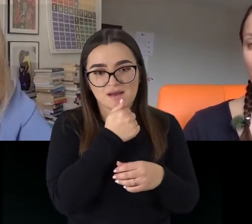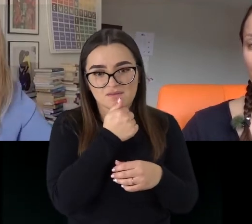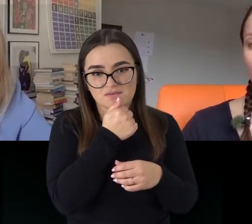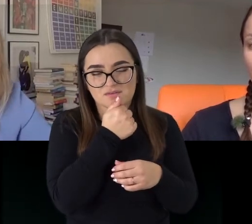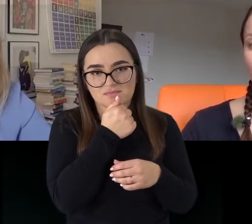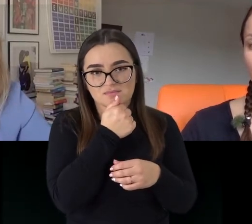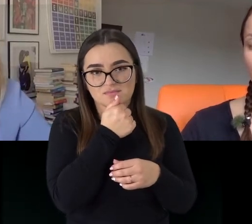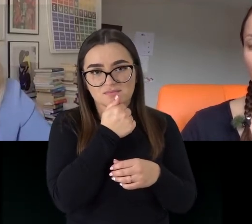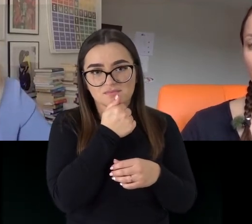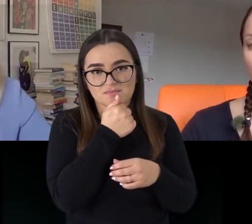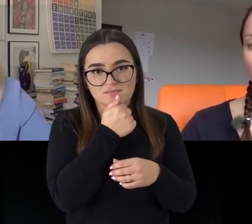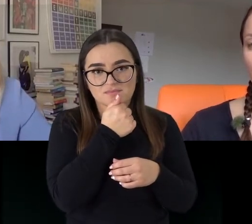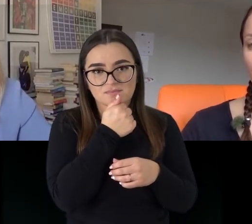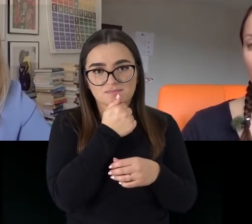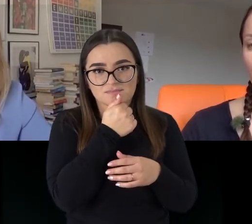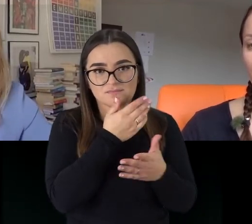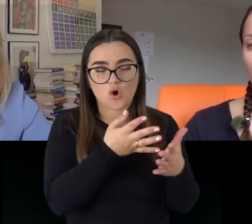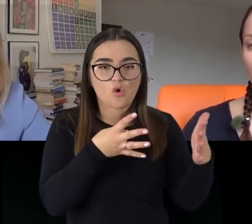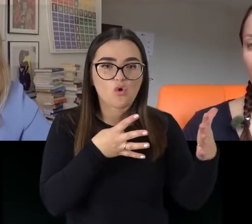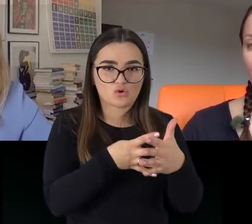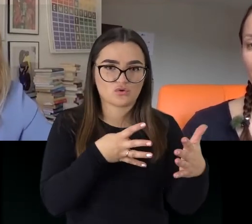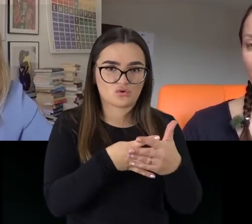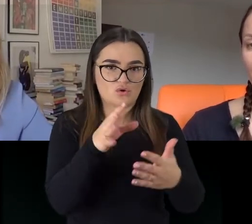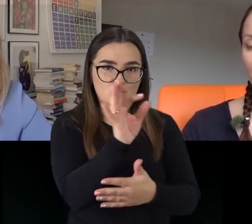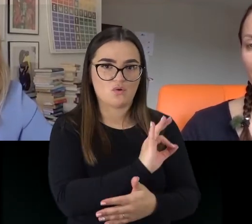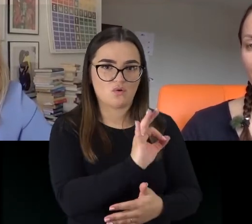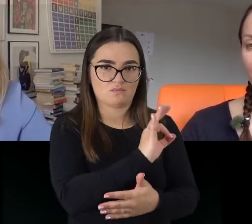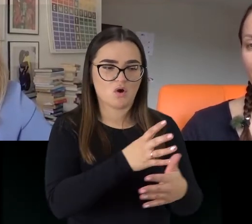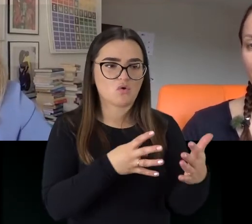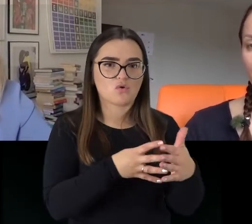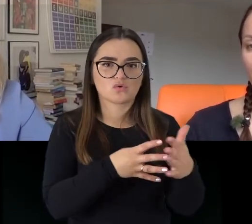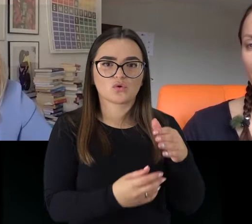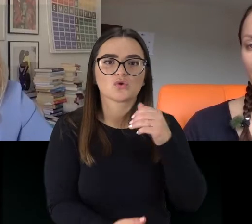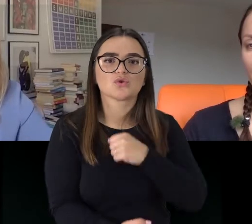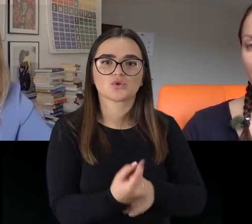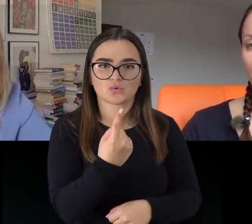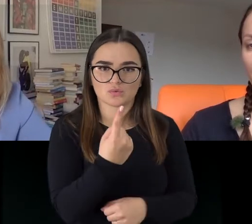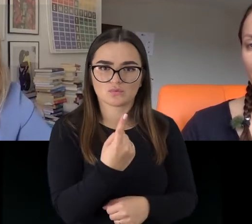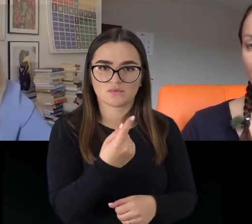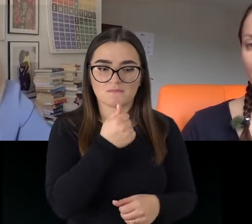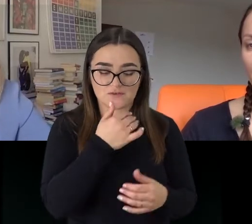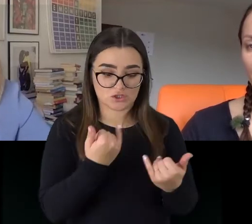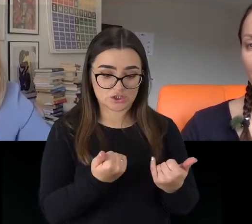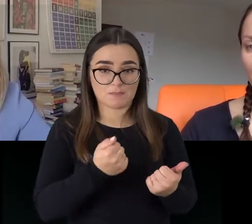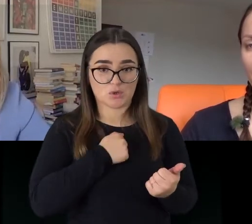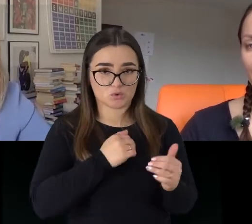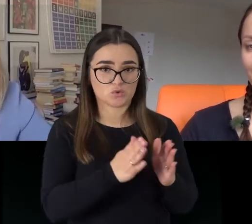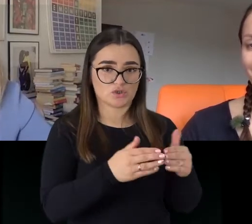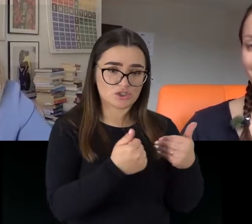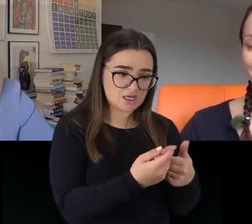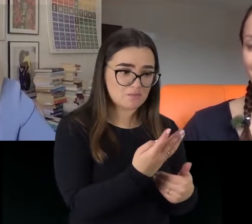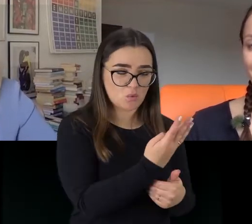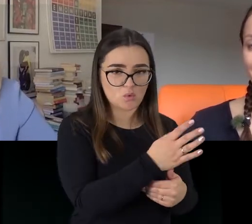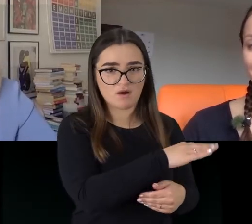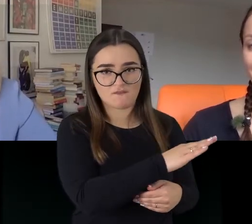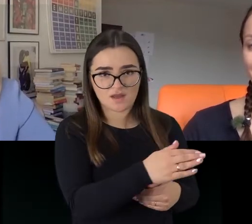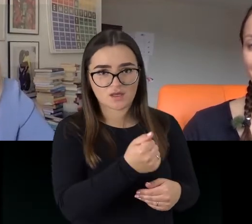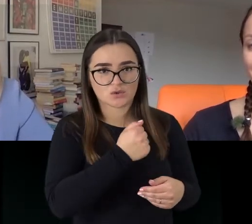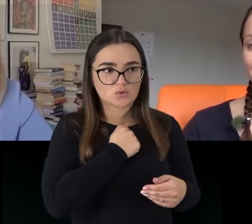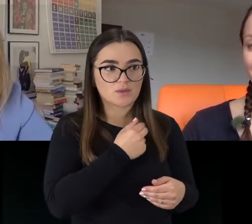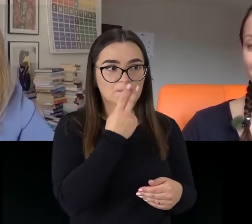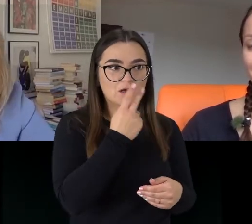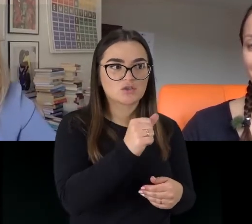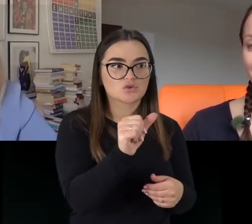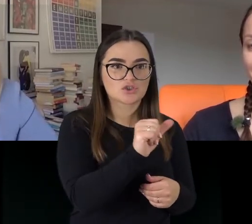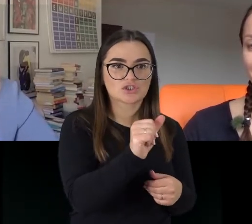nekalti dalykai kaip kontrolė, ne, iš kur neatsiranda. Dabar turiu šeimą ir turim 4 vaikus. Ne, ir štai koks nors gražus